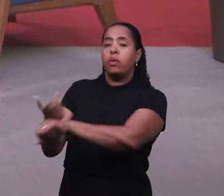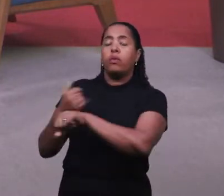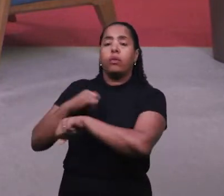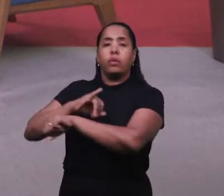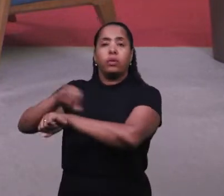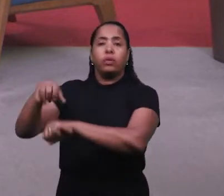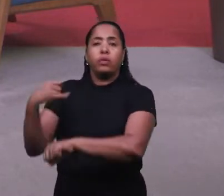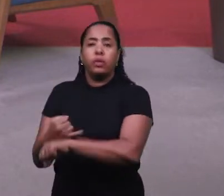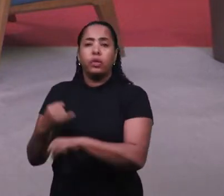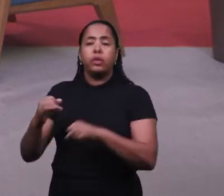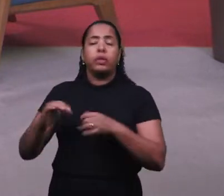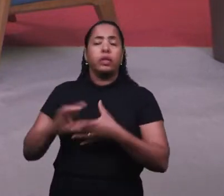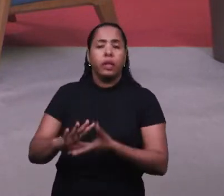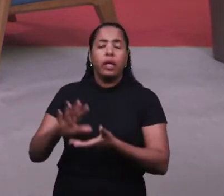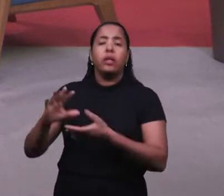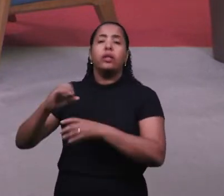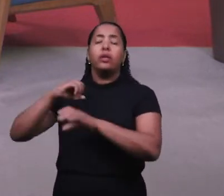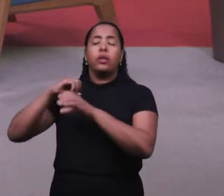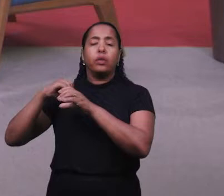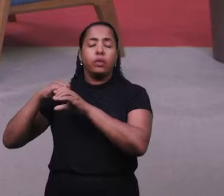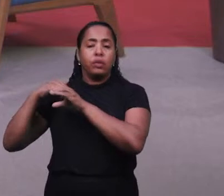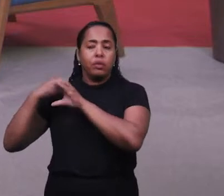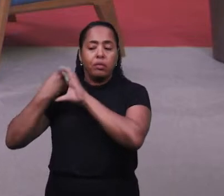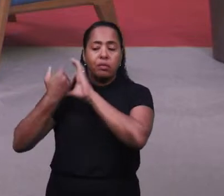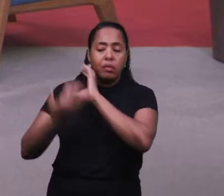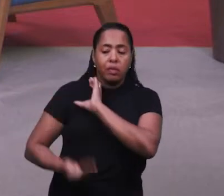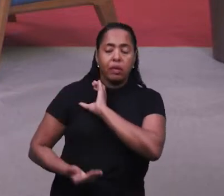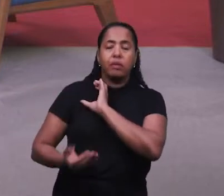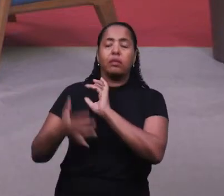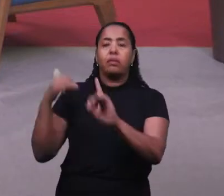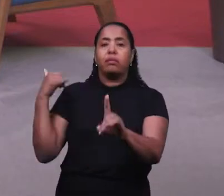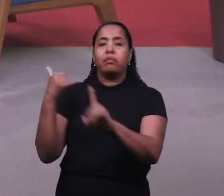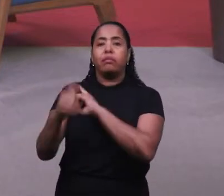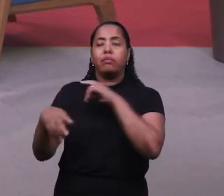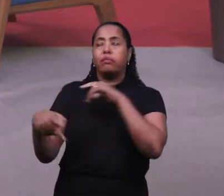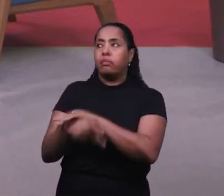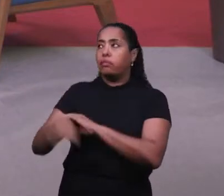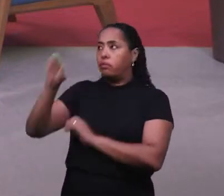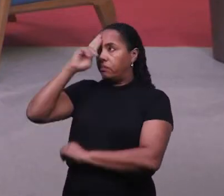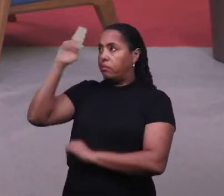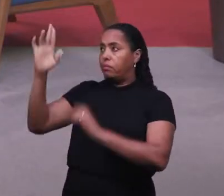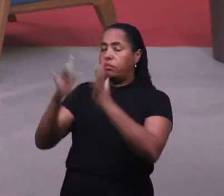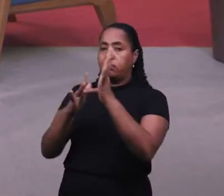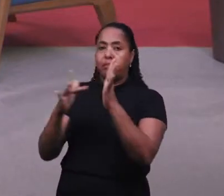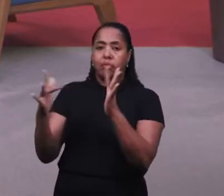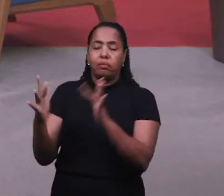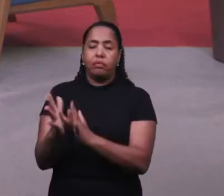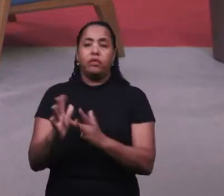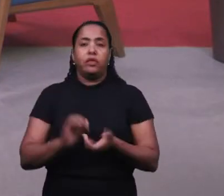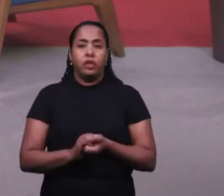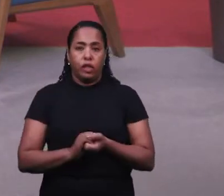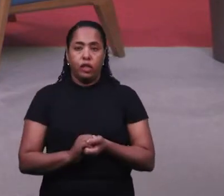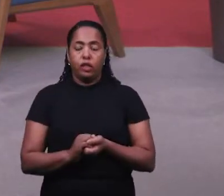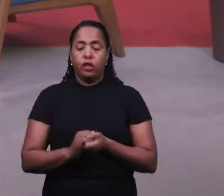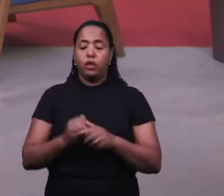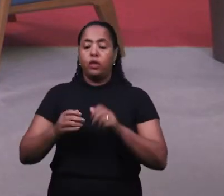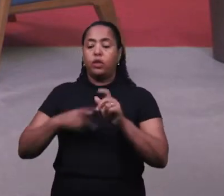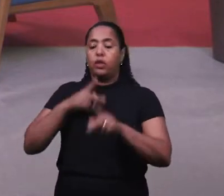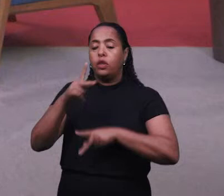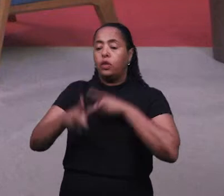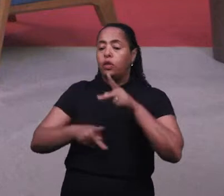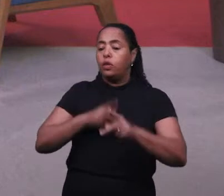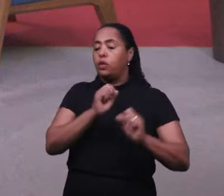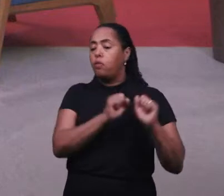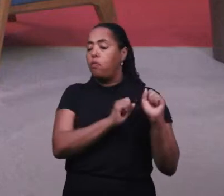Jérusalem. Il y a tout cet aspect prophétique du Seigneur Jésus et son Église vers la terre